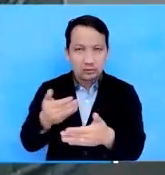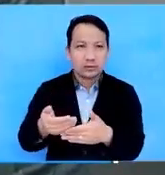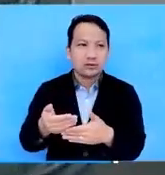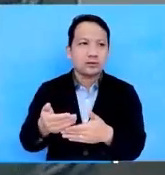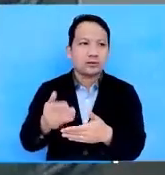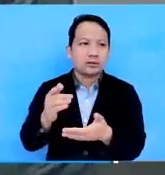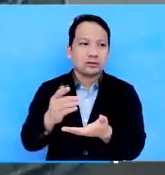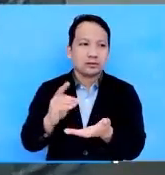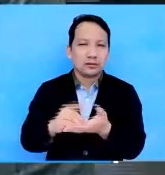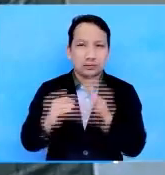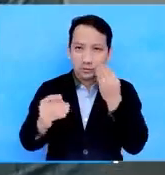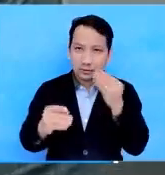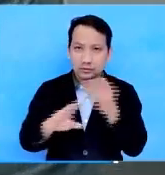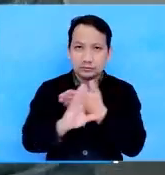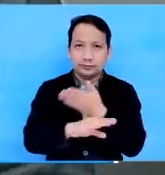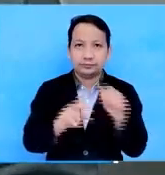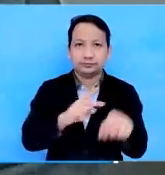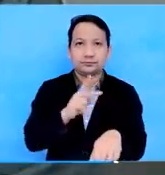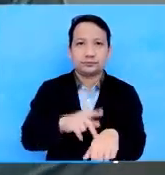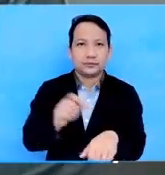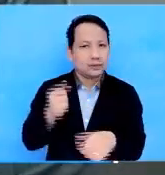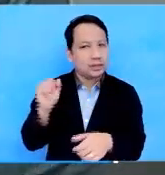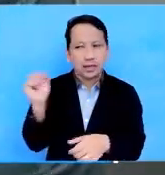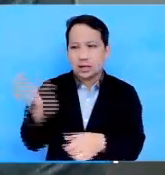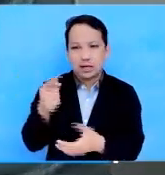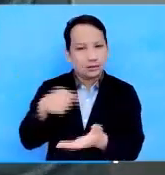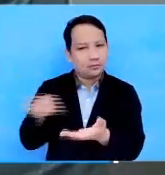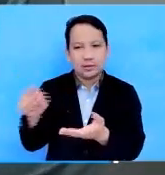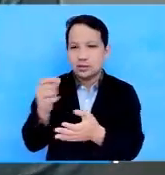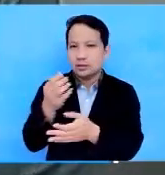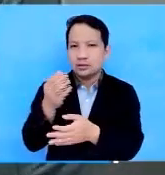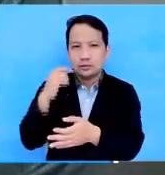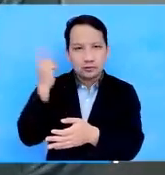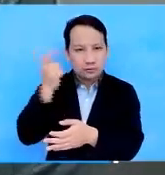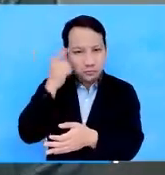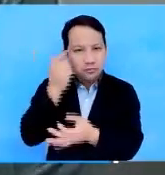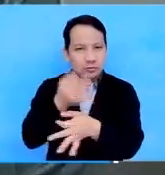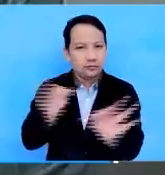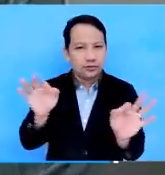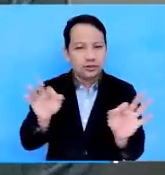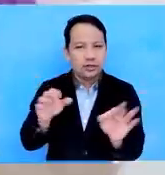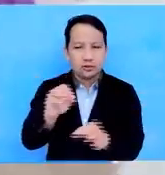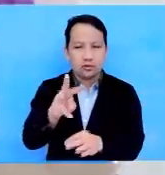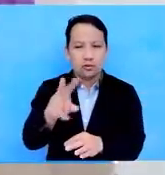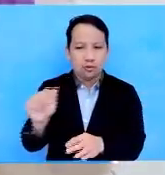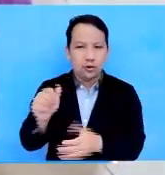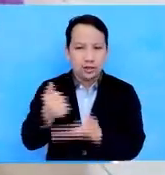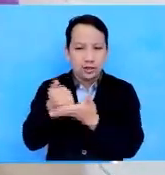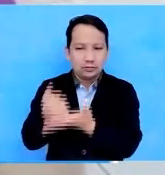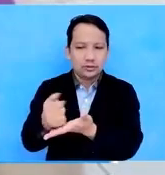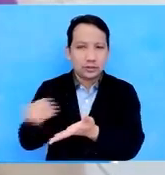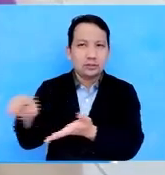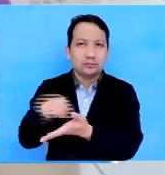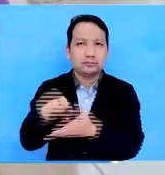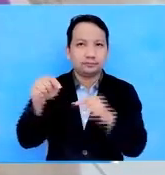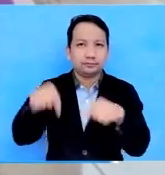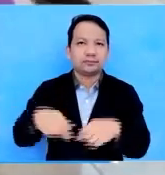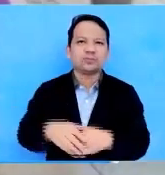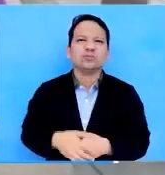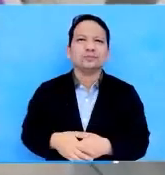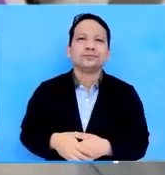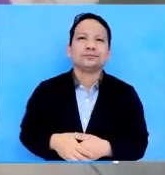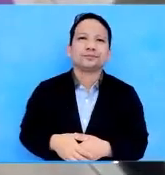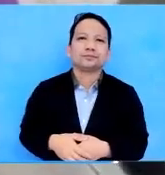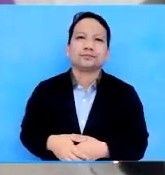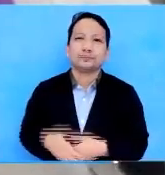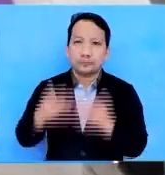para makauwi na sila. Lahat to bayad ng gobyerno, tapos dito tinutulungan sila ng OWA sa kanilang reintegration. Laking pasasalamat